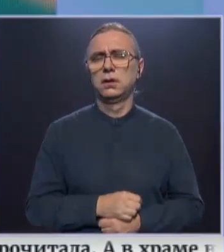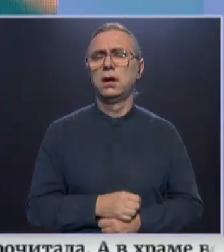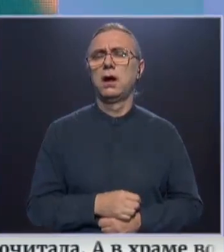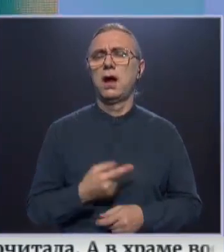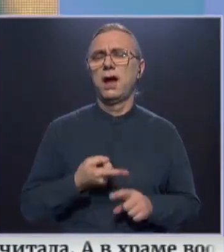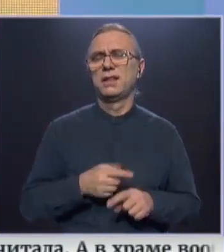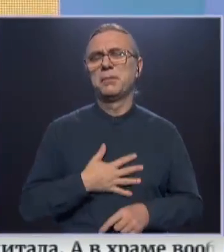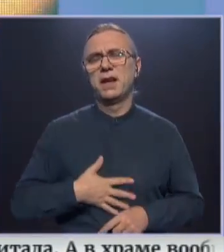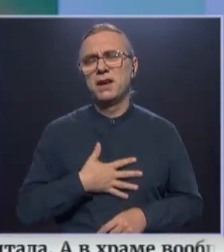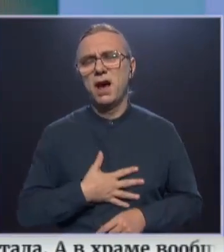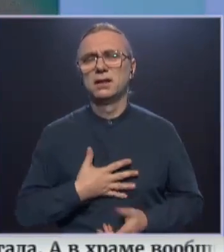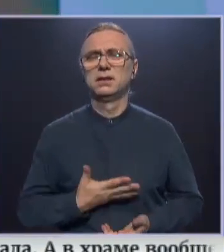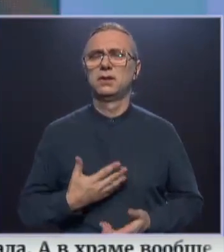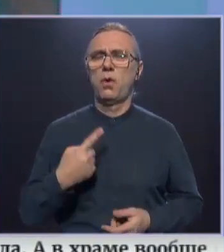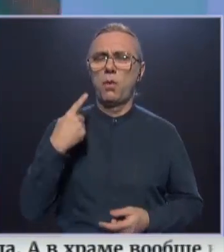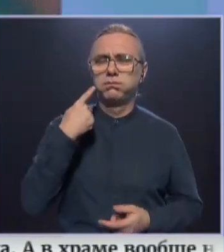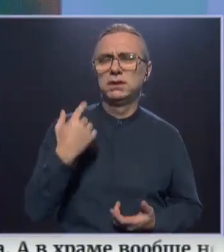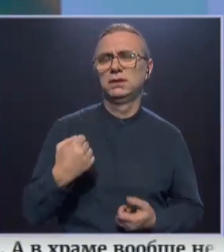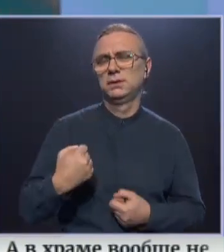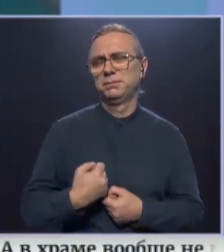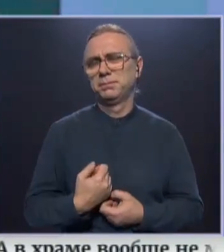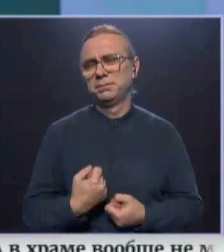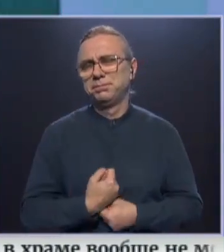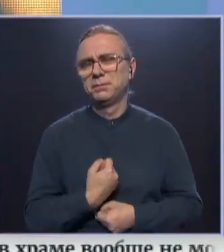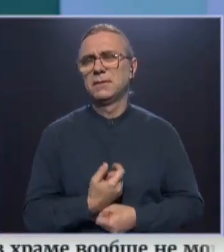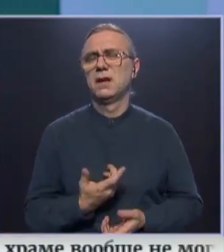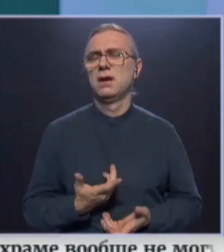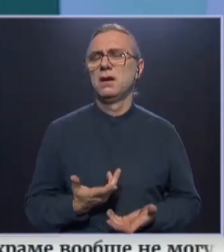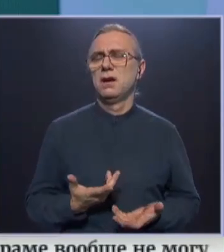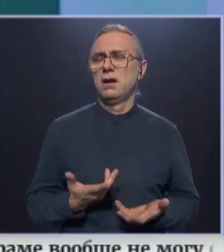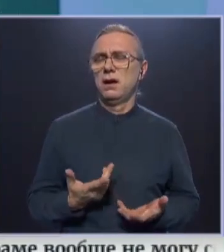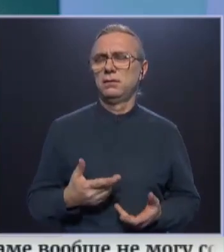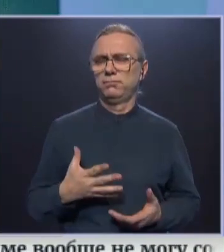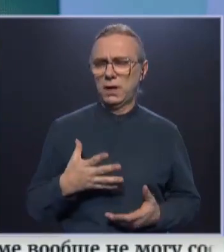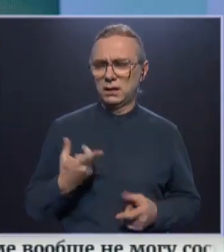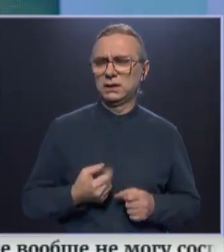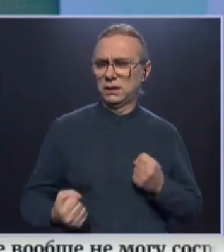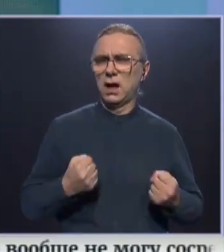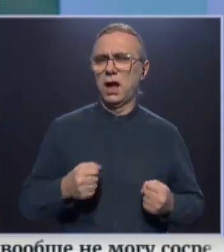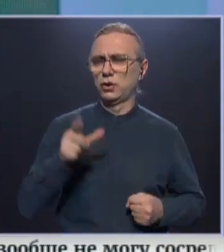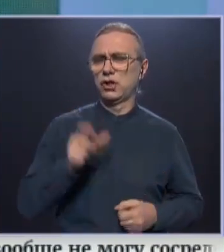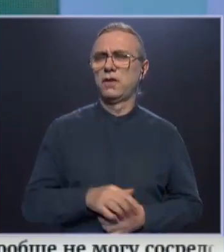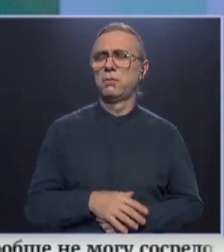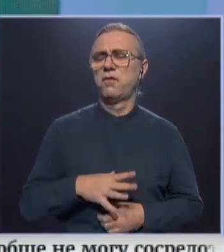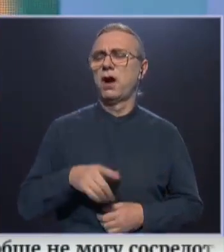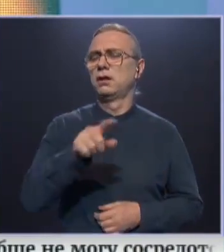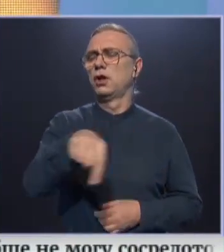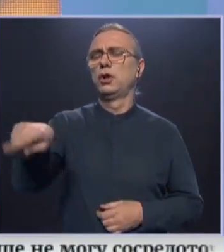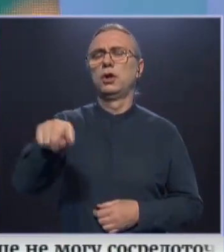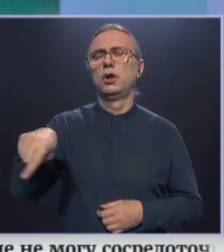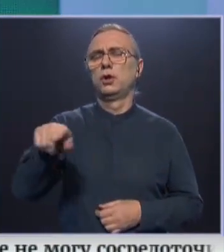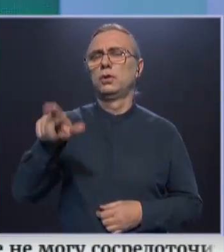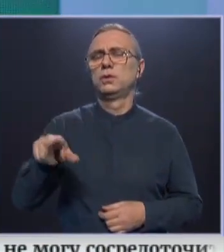нужно принимать все это близко к сердцу. Может быть, это из зависти происходит. Бывает такое, что из зависти обижают человека. Или,